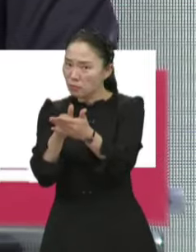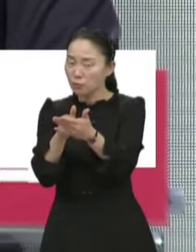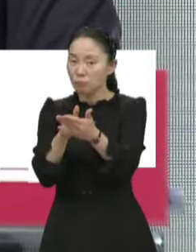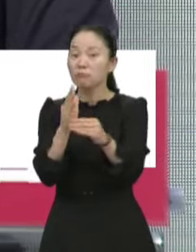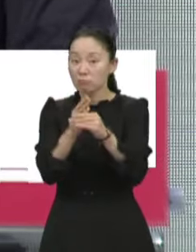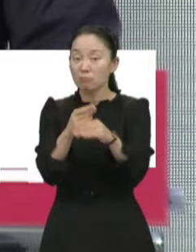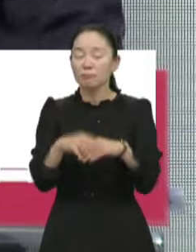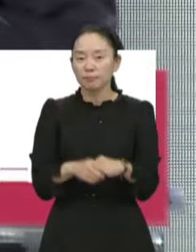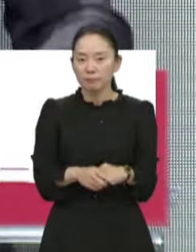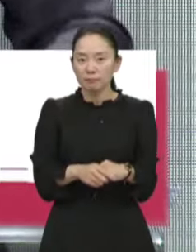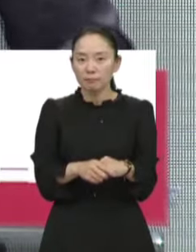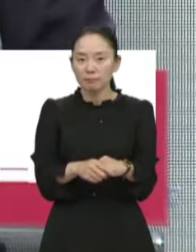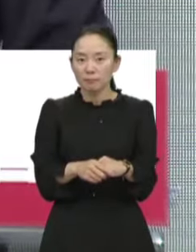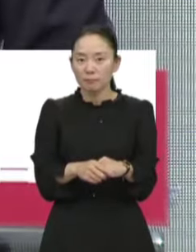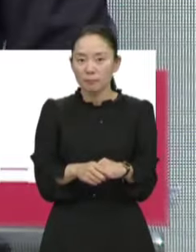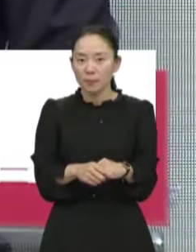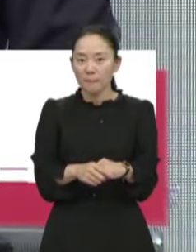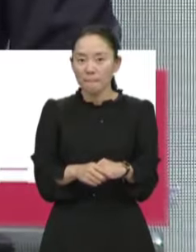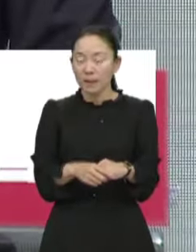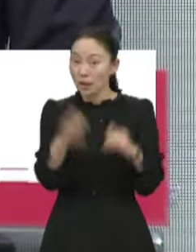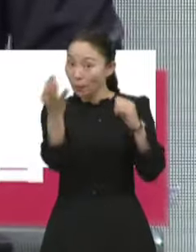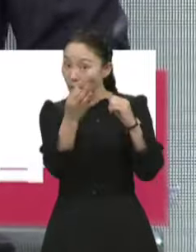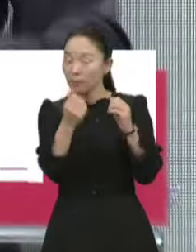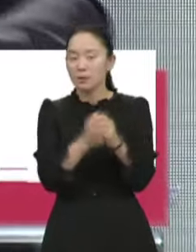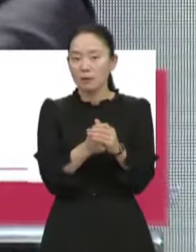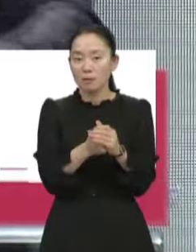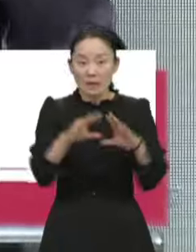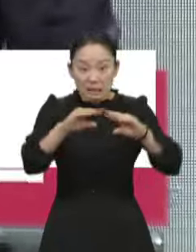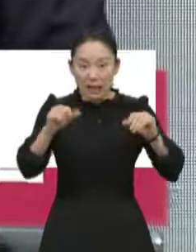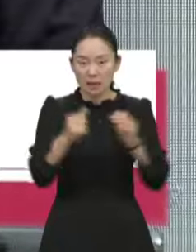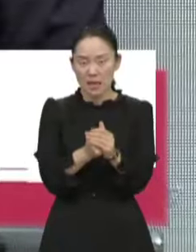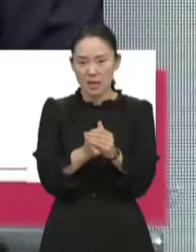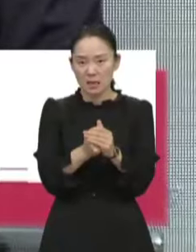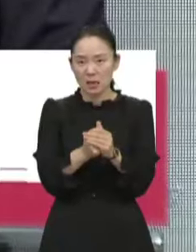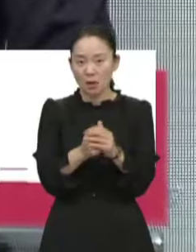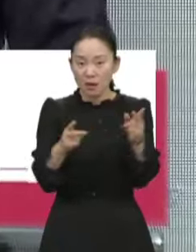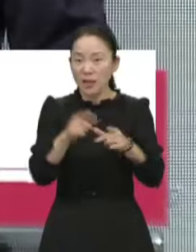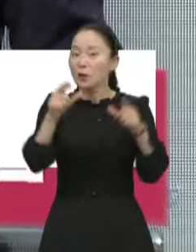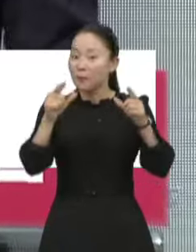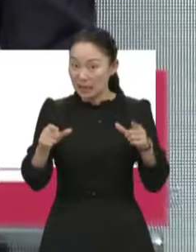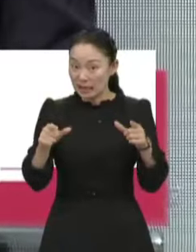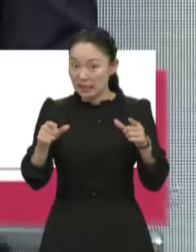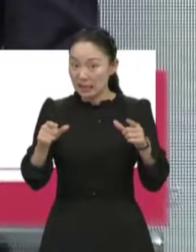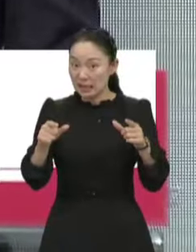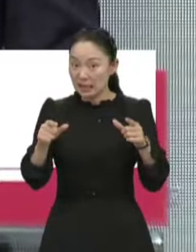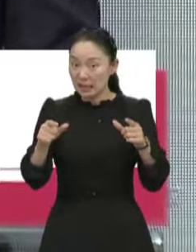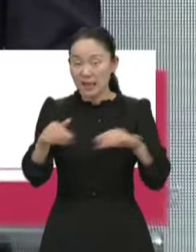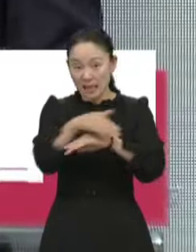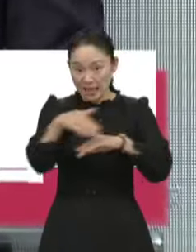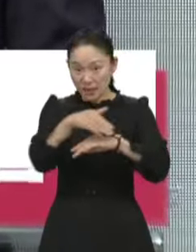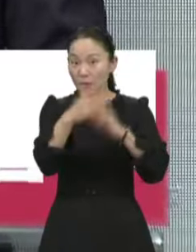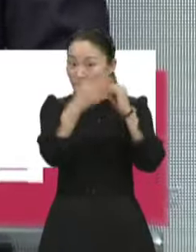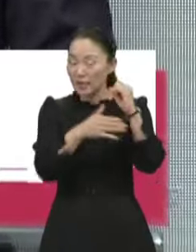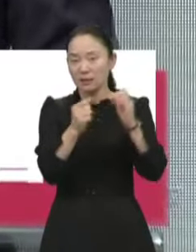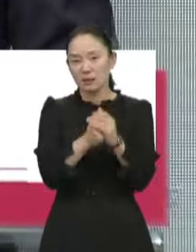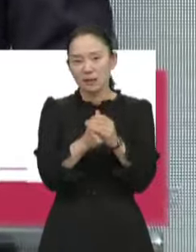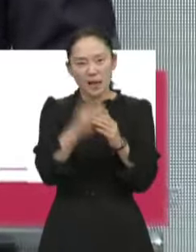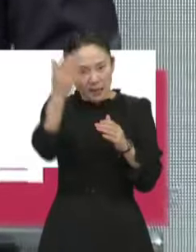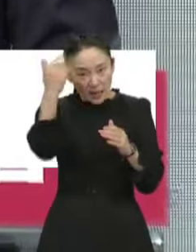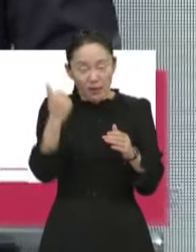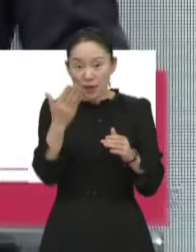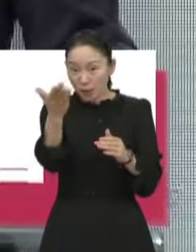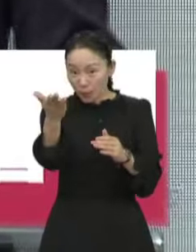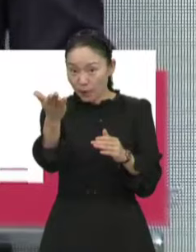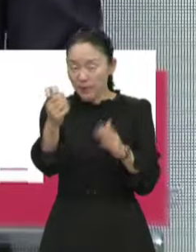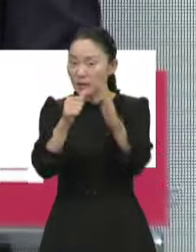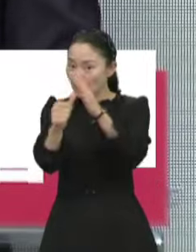언론에서 이야기되고 있는데요. 보고 계신 이 땅이 산단 예정지 사진입니다. 여기에 예전에 후보님이 대표로